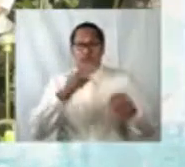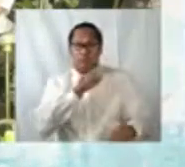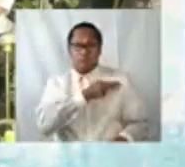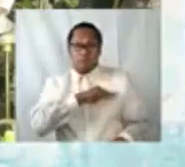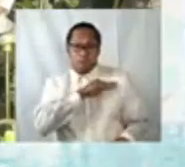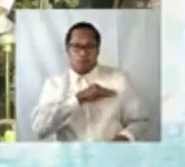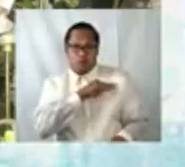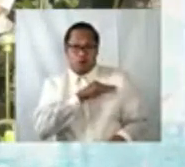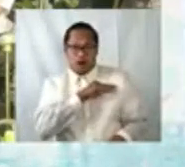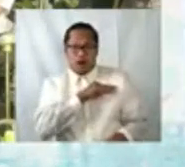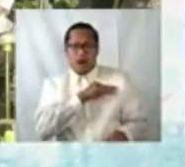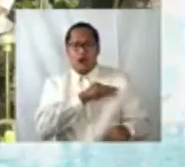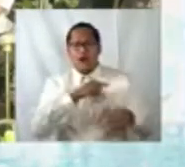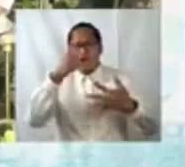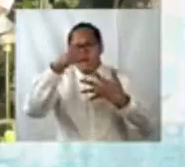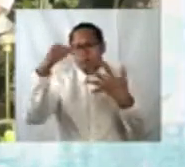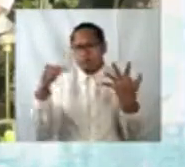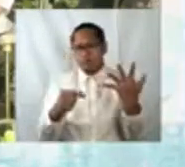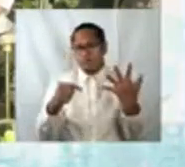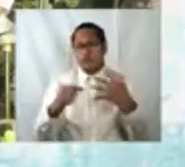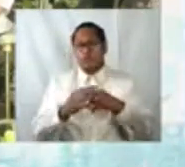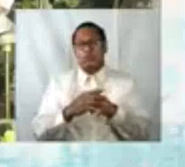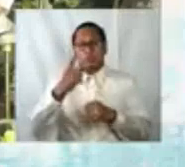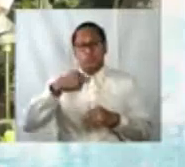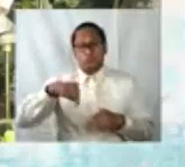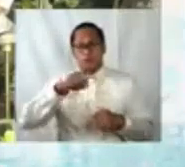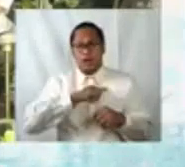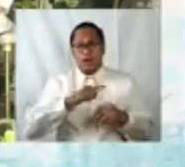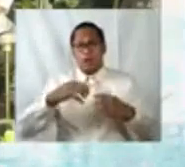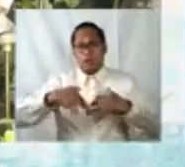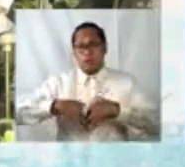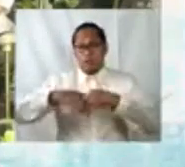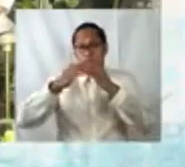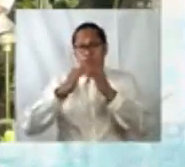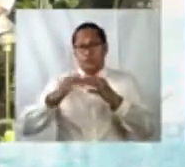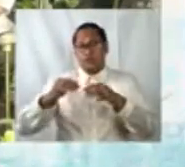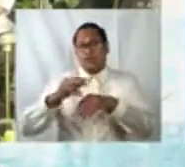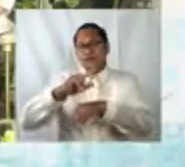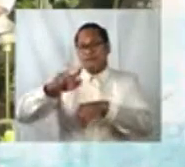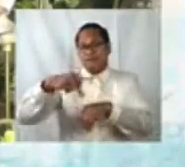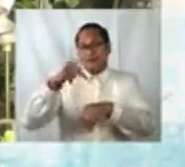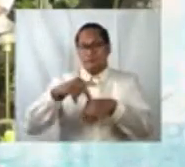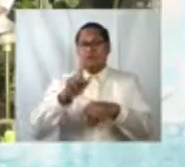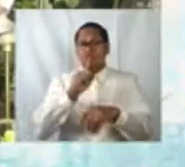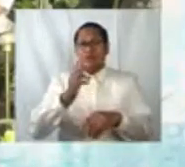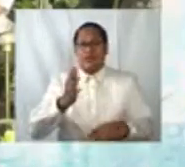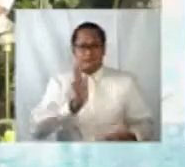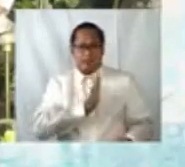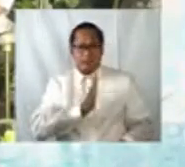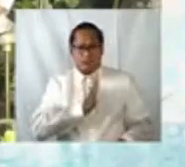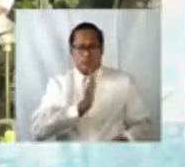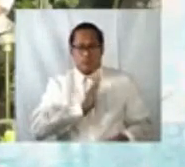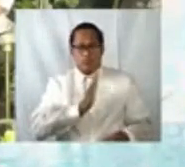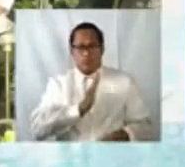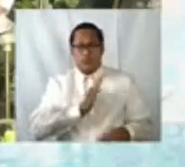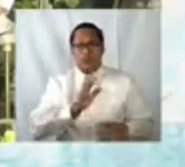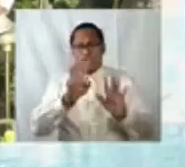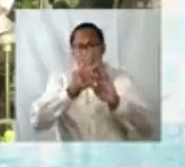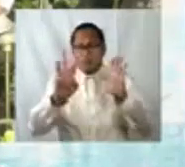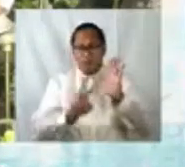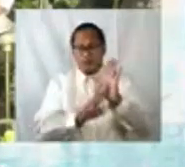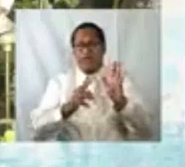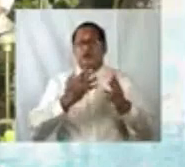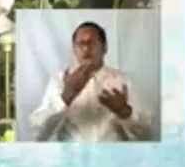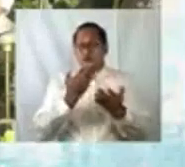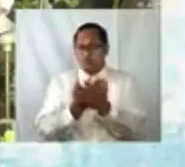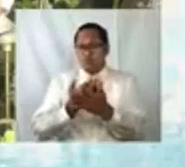legal at moral na aspekto ng ating pagbubuo ng bansa na dapat may mabuting kalooban at matuwid na kaluluwa. Tulad na sinasabi